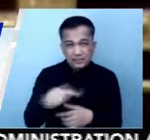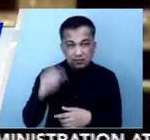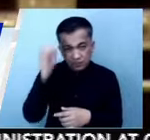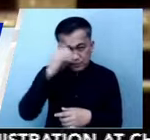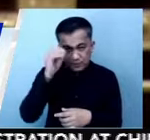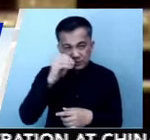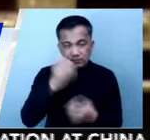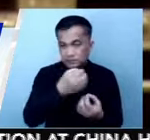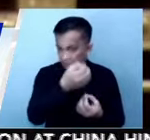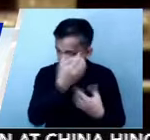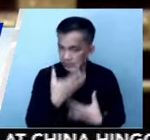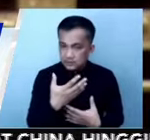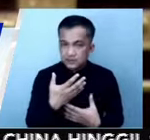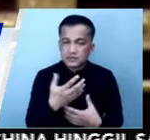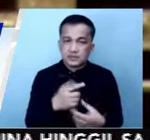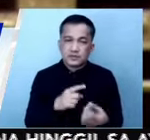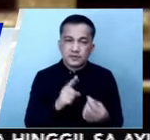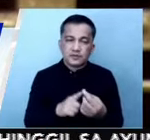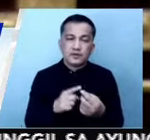to me.